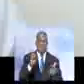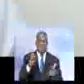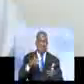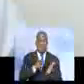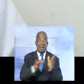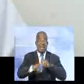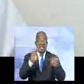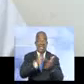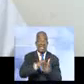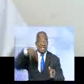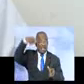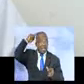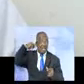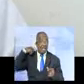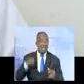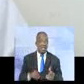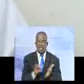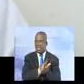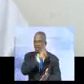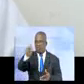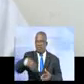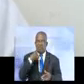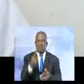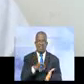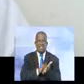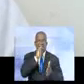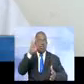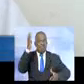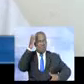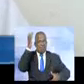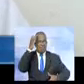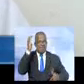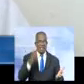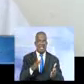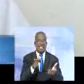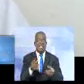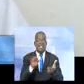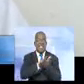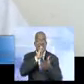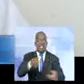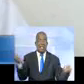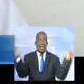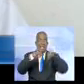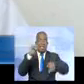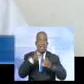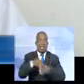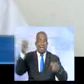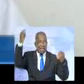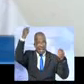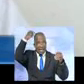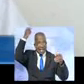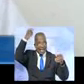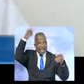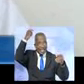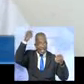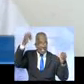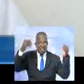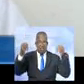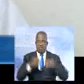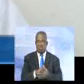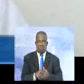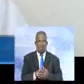neurologique. C'est une maladie qui est en rapport avec une décharge anormale de